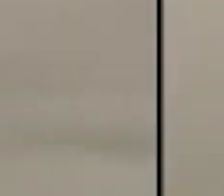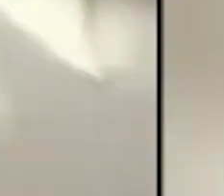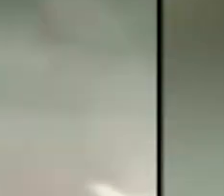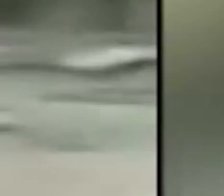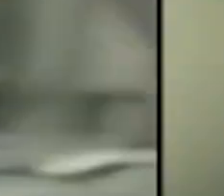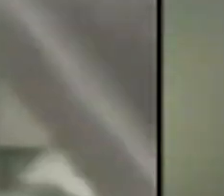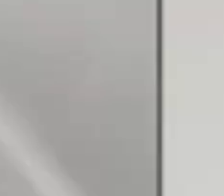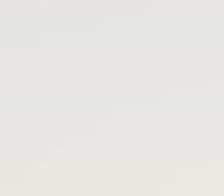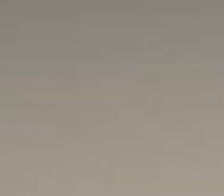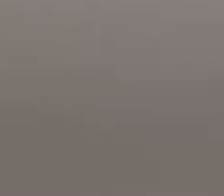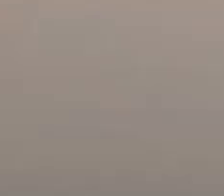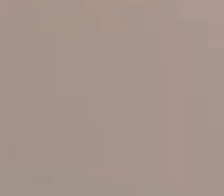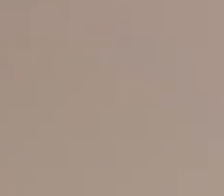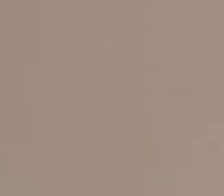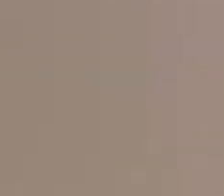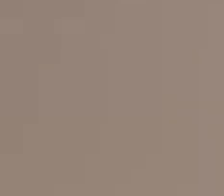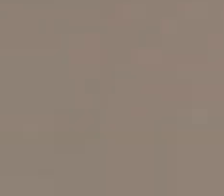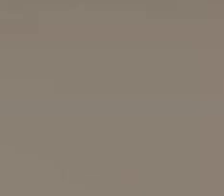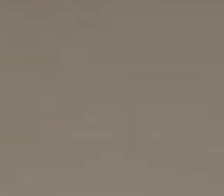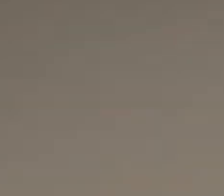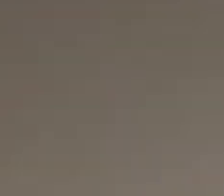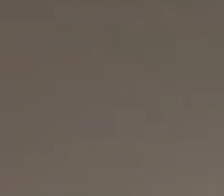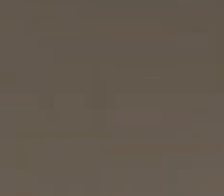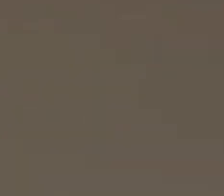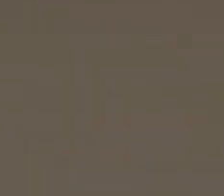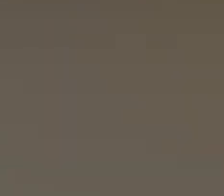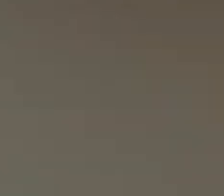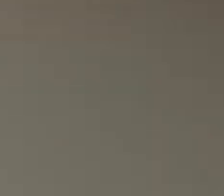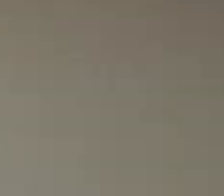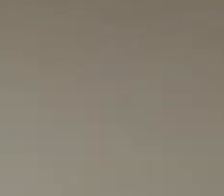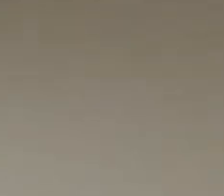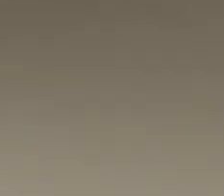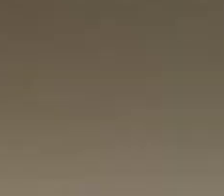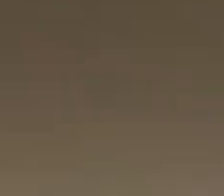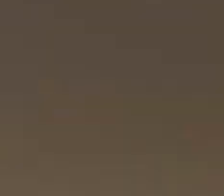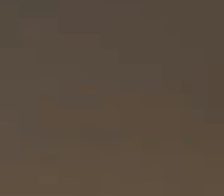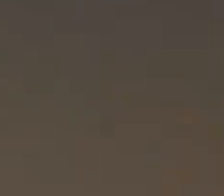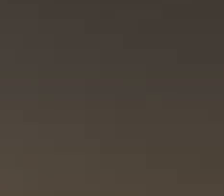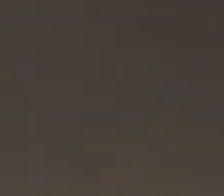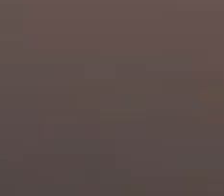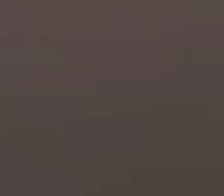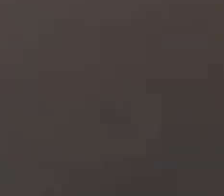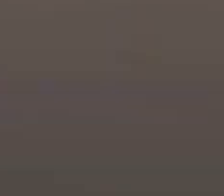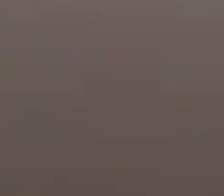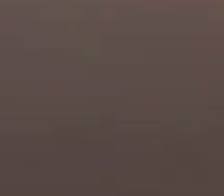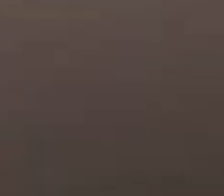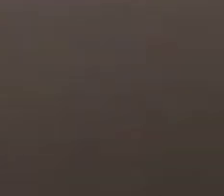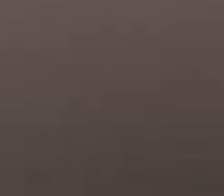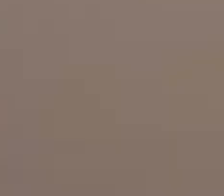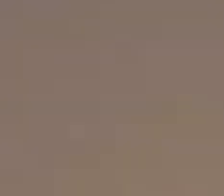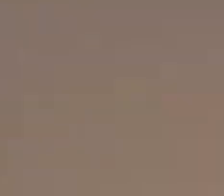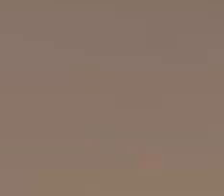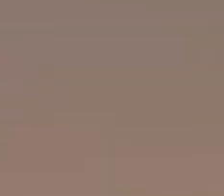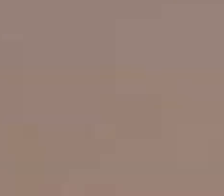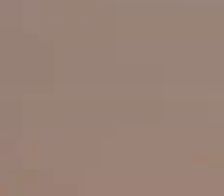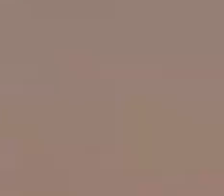menyelamatkan diri. Sebuah lift barang jatuh dari lantai 3 ke lantai dasar pusat perbelanjaan tersebut. Lift yang jatuh dari